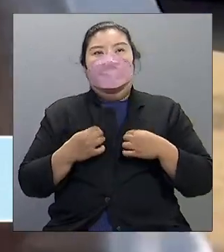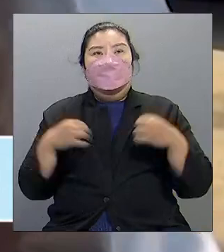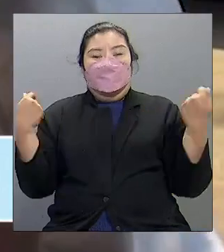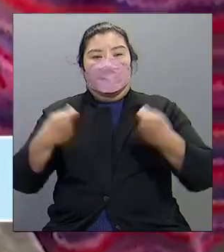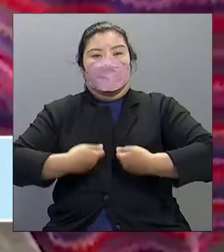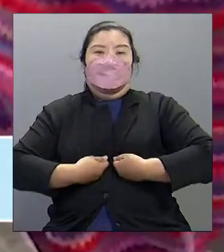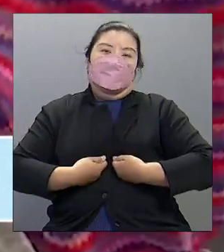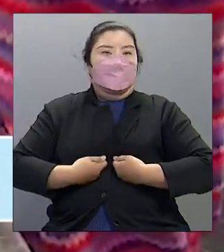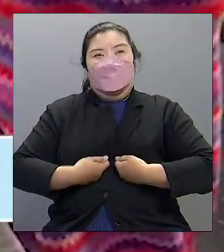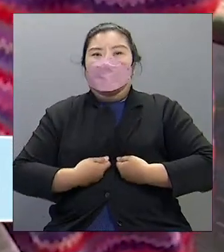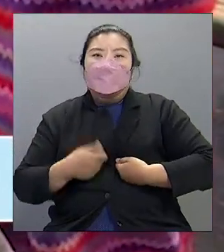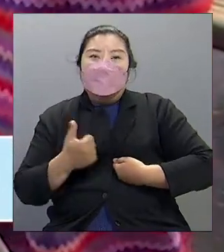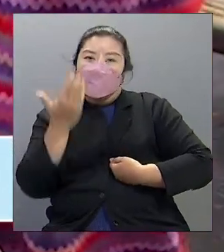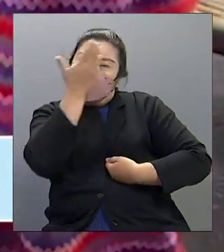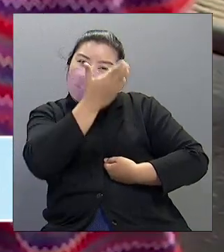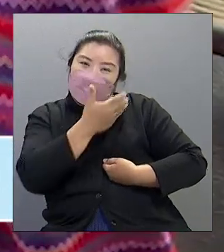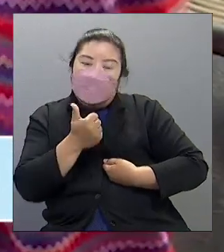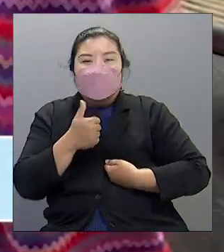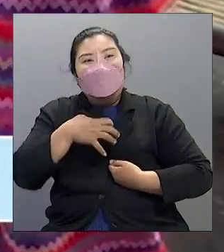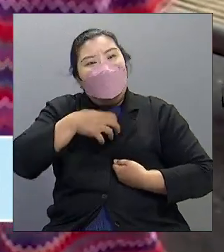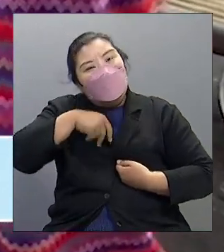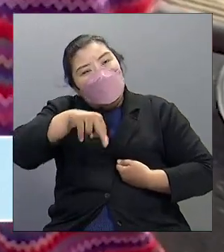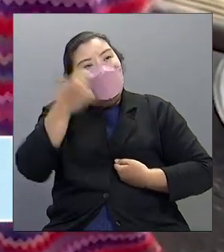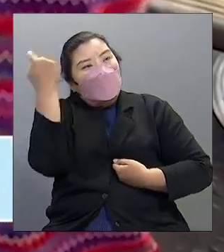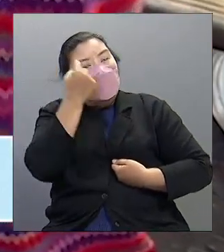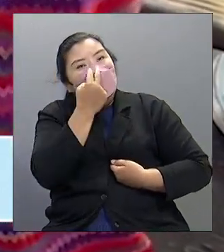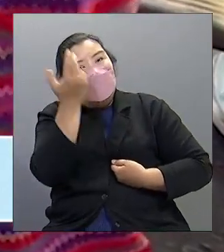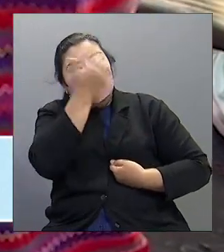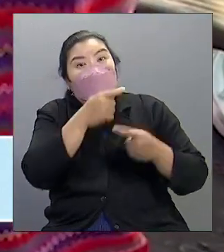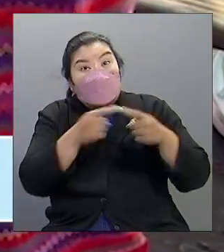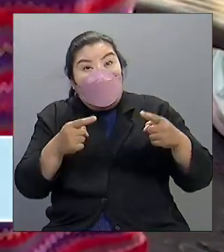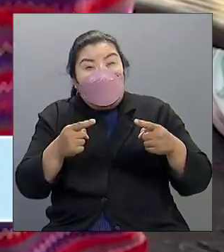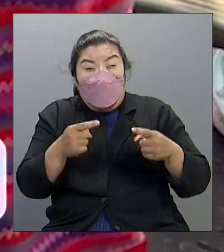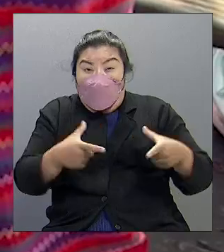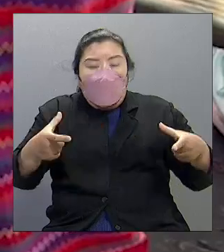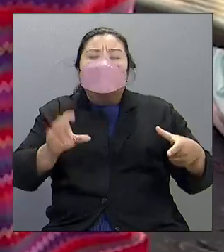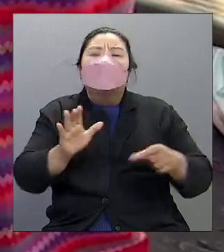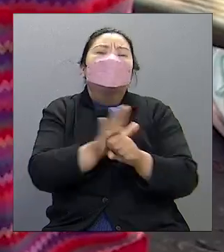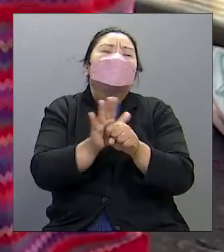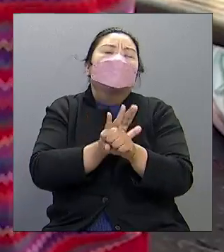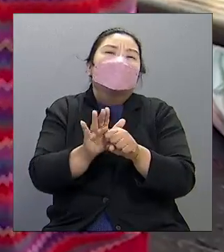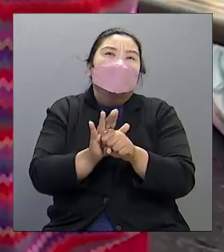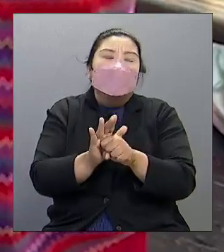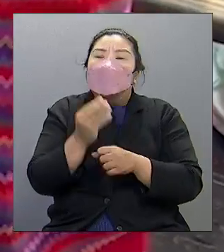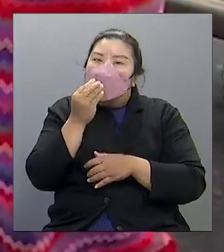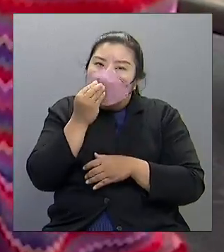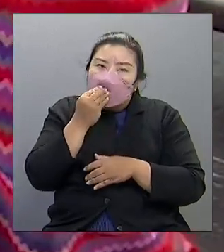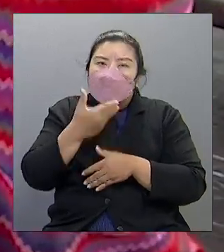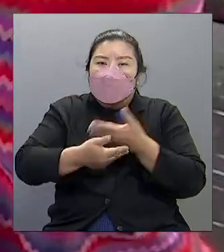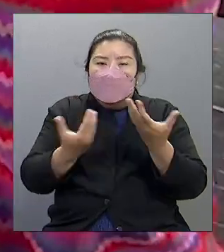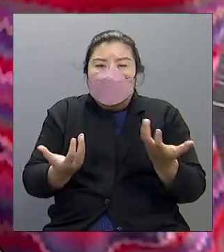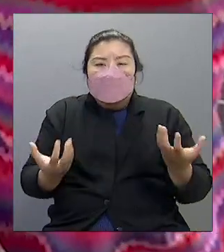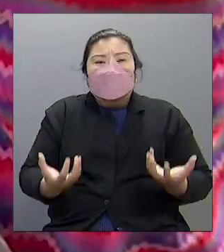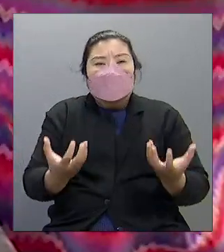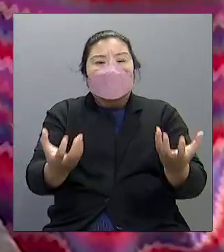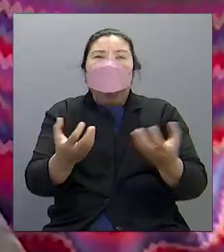ามันด้วยช่วยส้างสีสนให้ตลดดูหน้าเดินแต่ตตลาดไม่ได้ใหญ่ เป็ตลาดเล็ๆ แต่ของกนอรอยมากอกอ่นนะแหละตลาดเลๆแบ